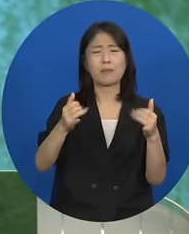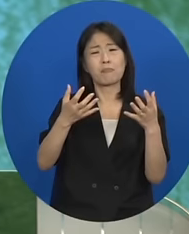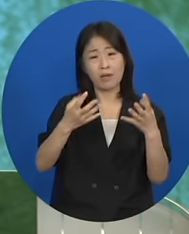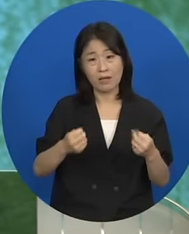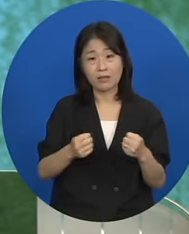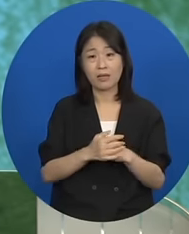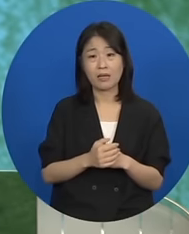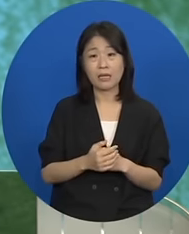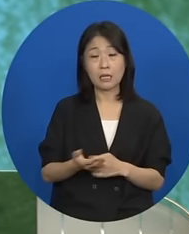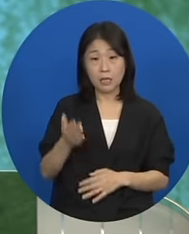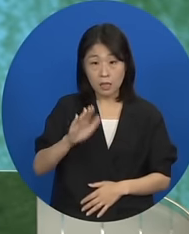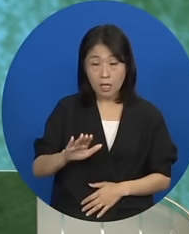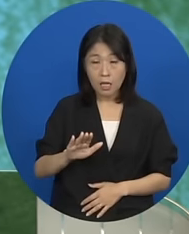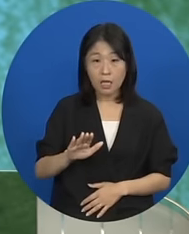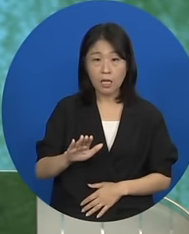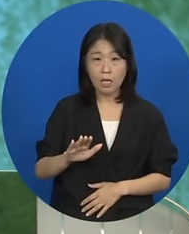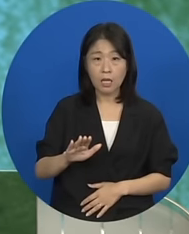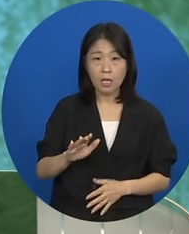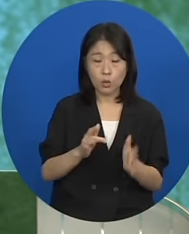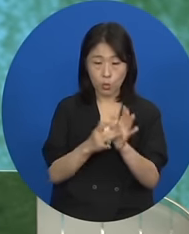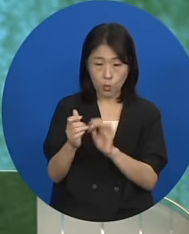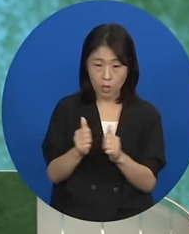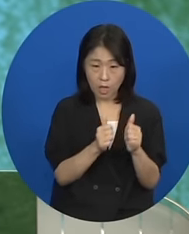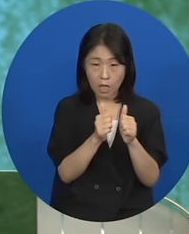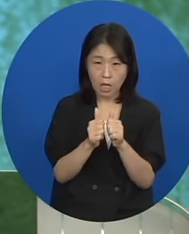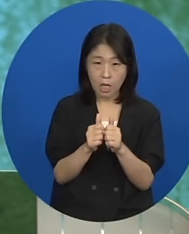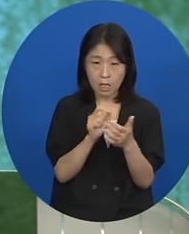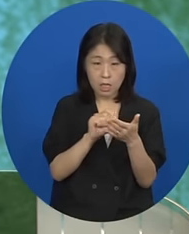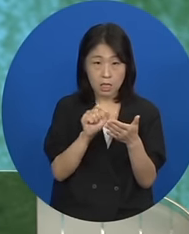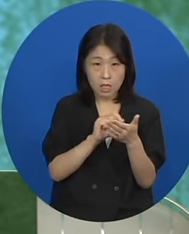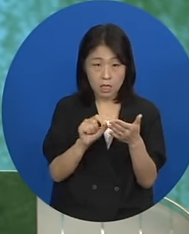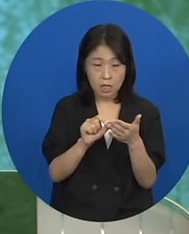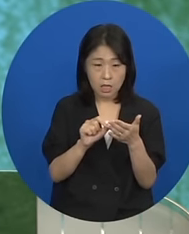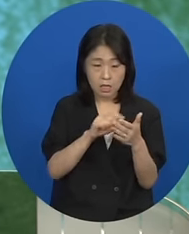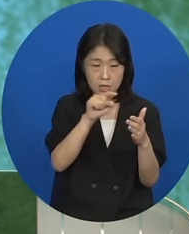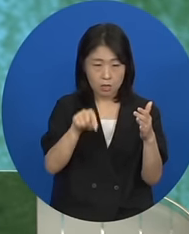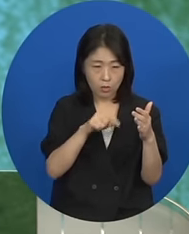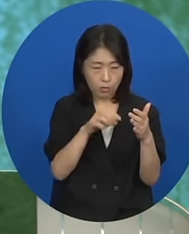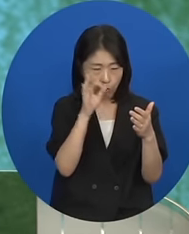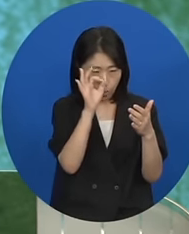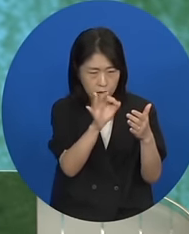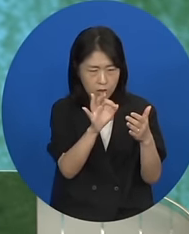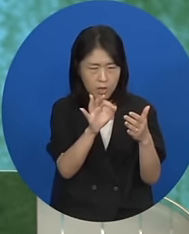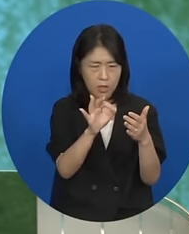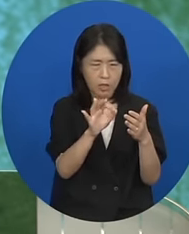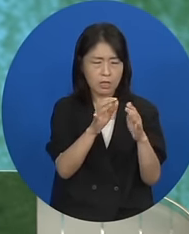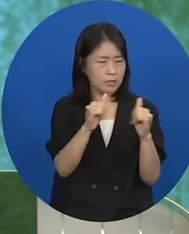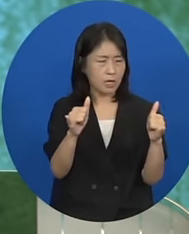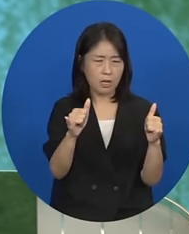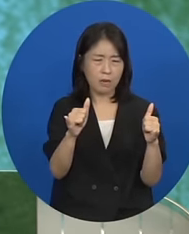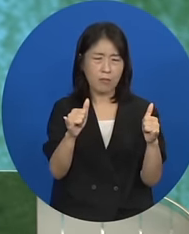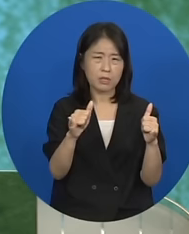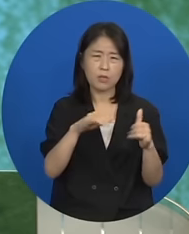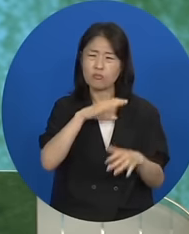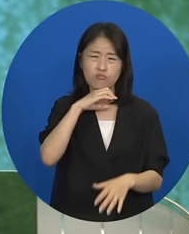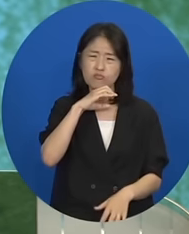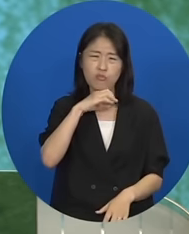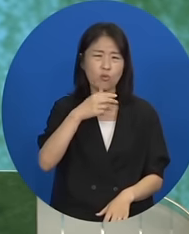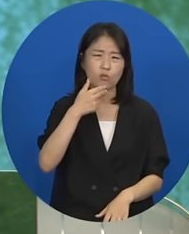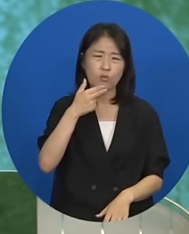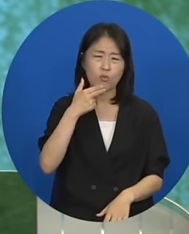일기를 쓰셨는데요 사람을 원망하지 않습니다 사람 탓하지 않습니다 돈